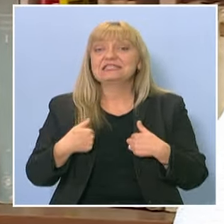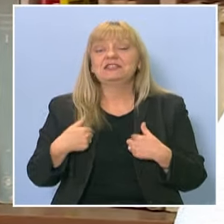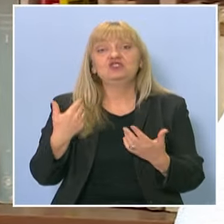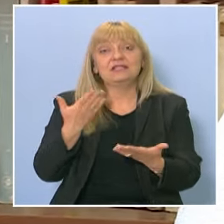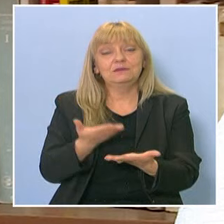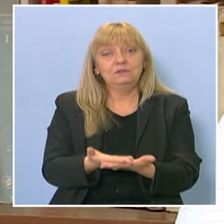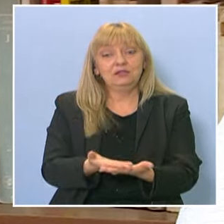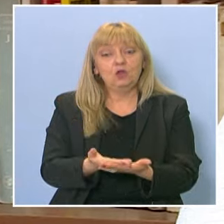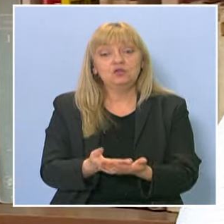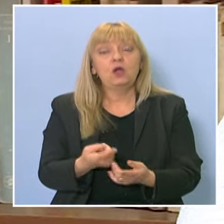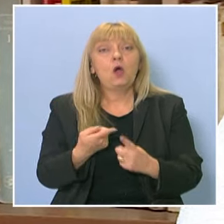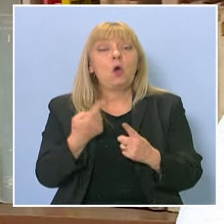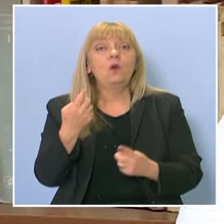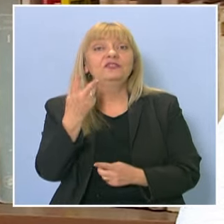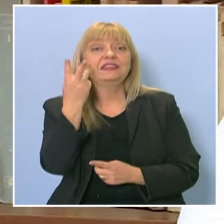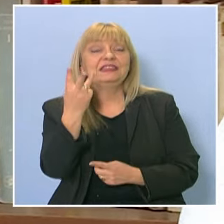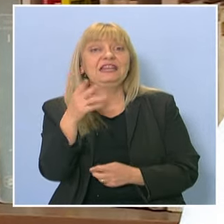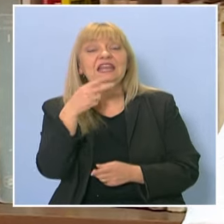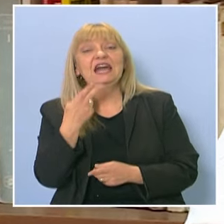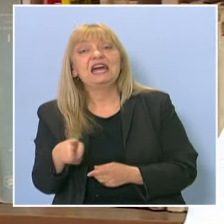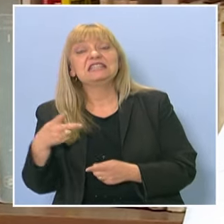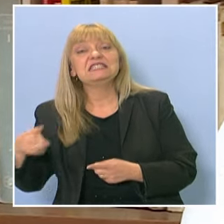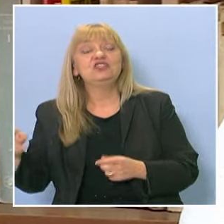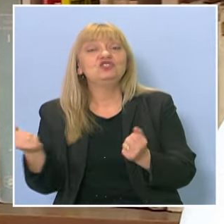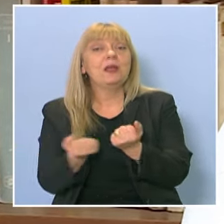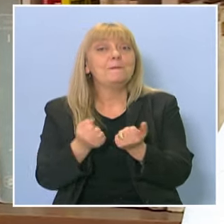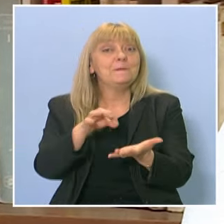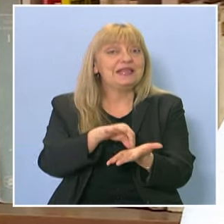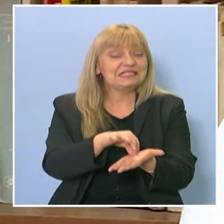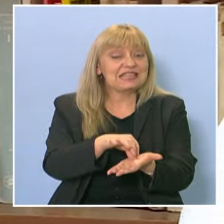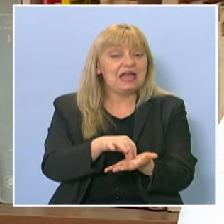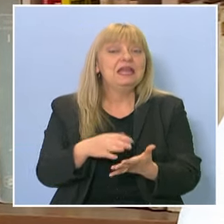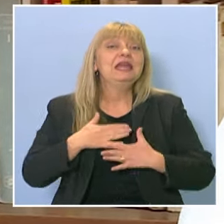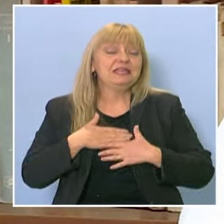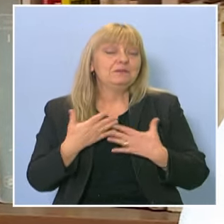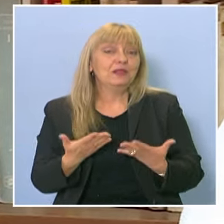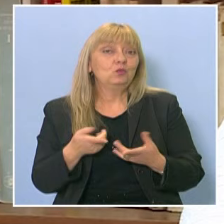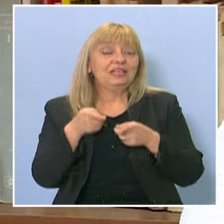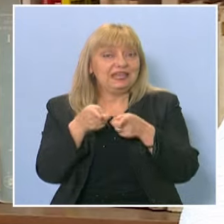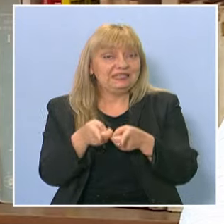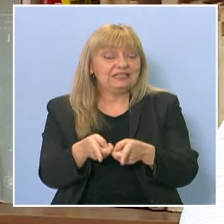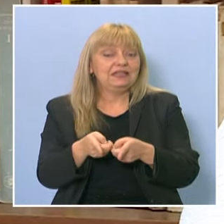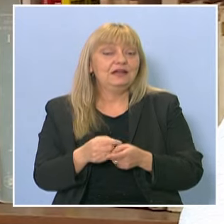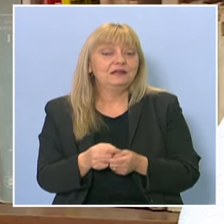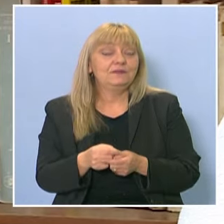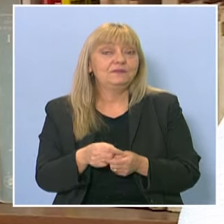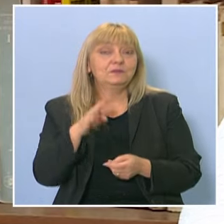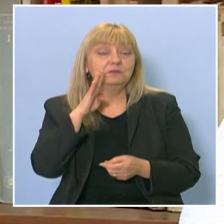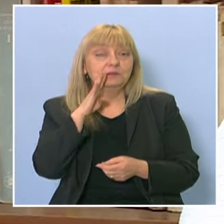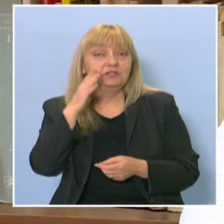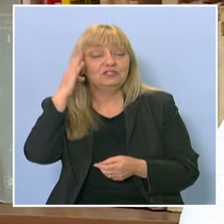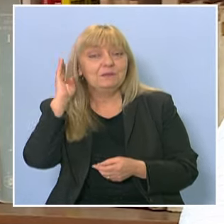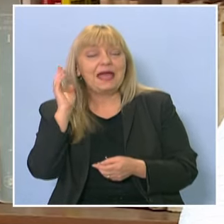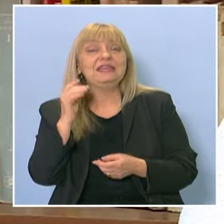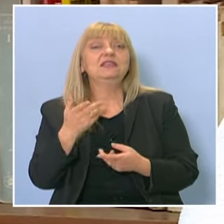от три различни независими места. И благодарение на родители,